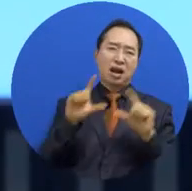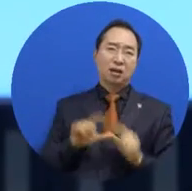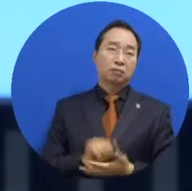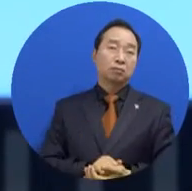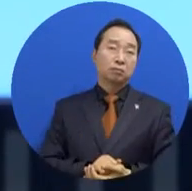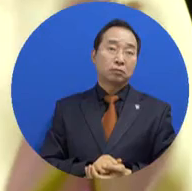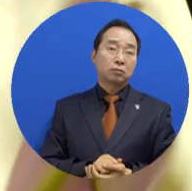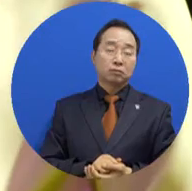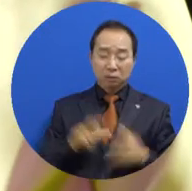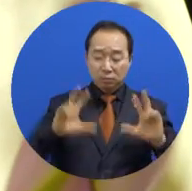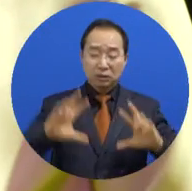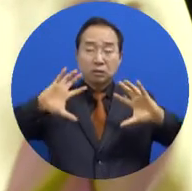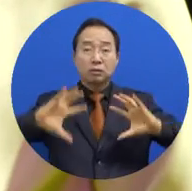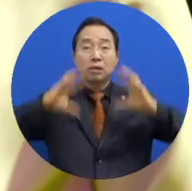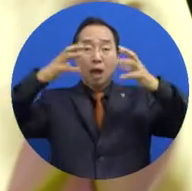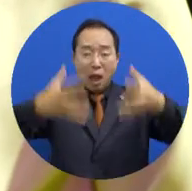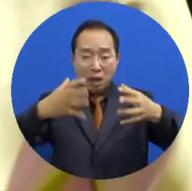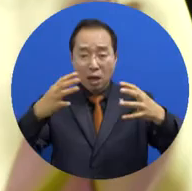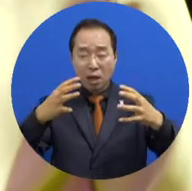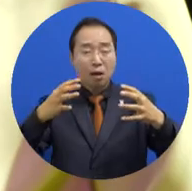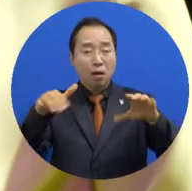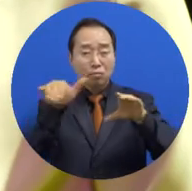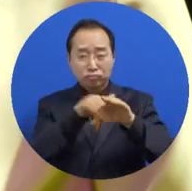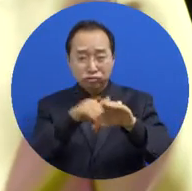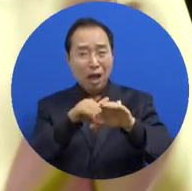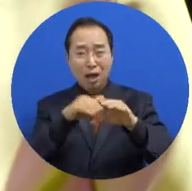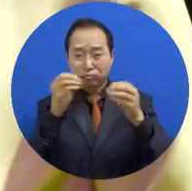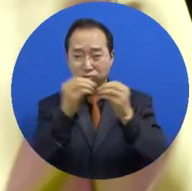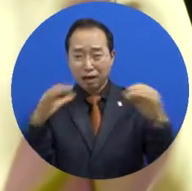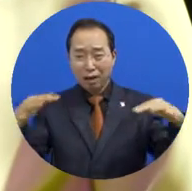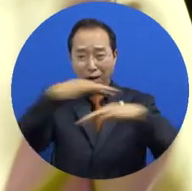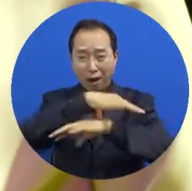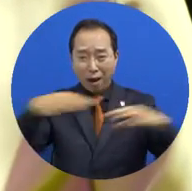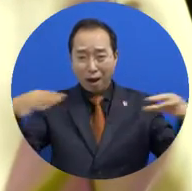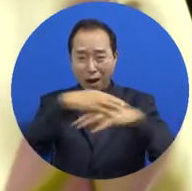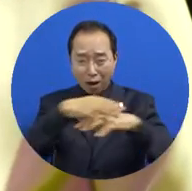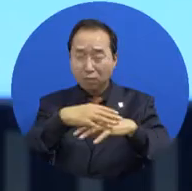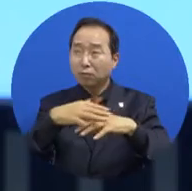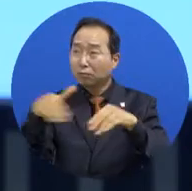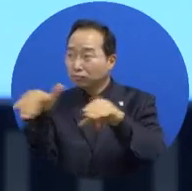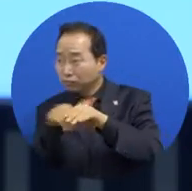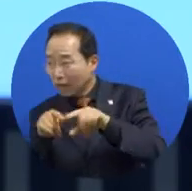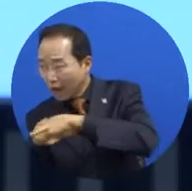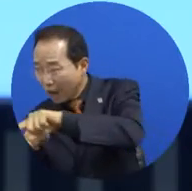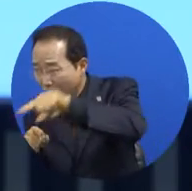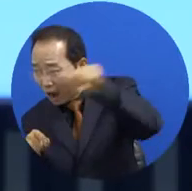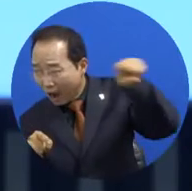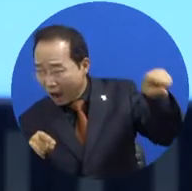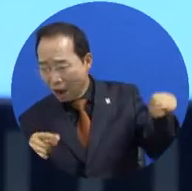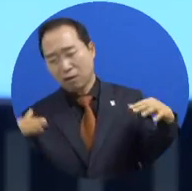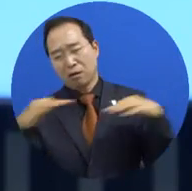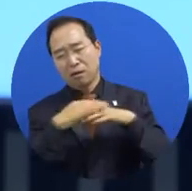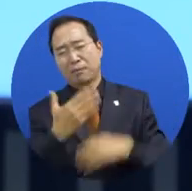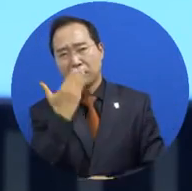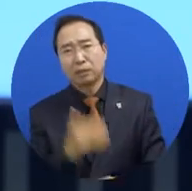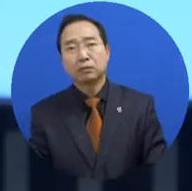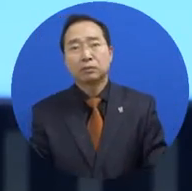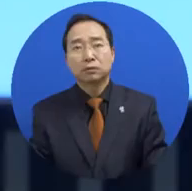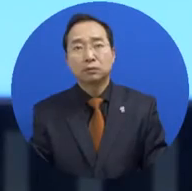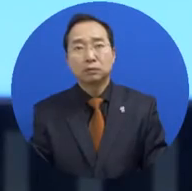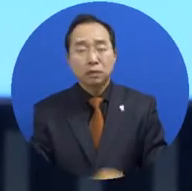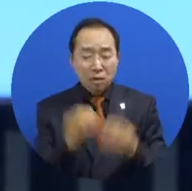글로벌해졌으니까 이 모든 문명권을 다 아우를 수 있게 된 거죠. 사실은 문자가 이제 언어